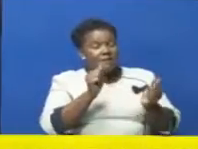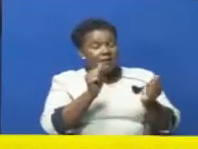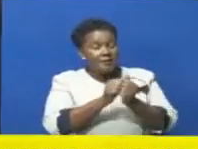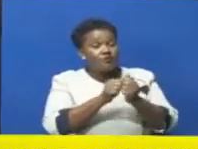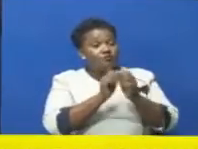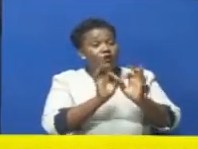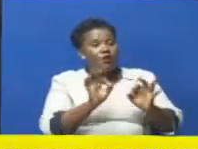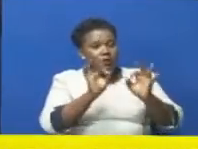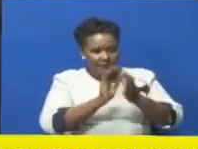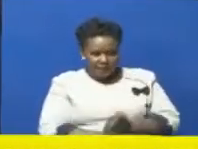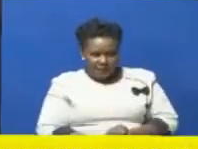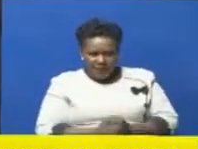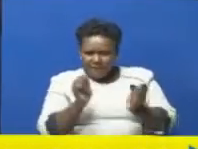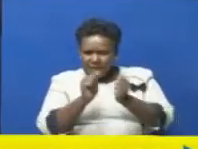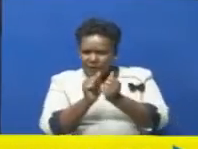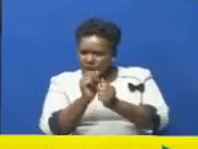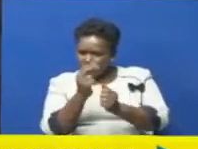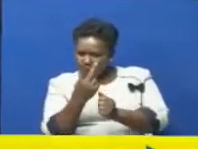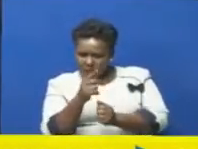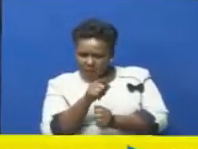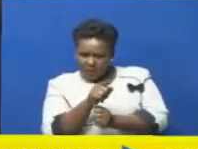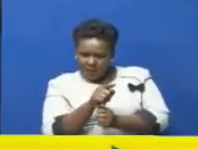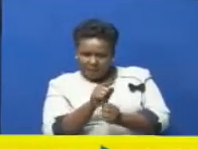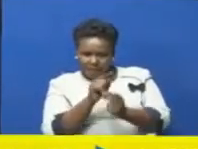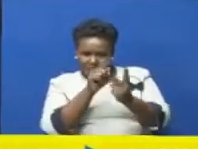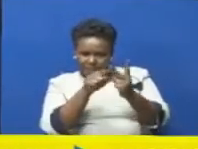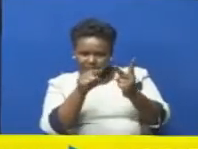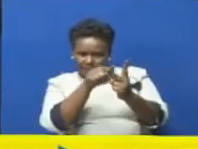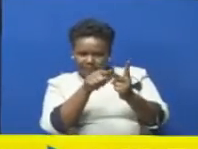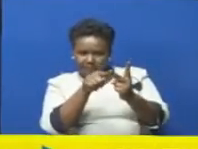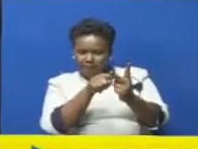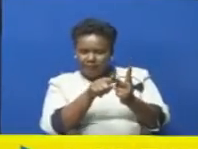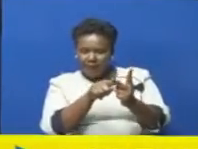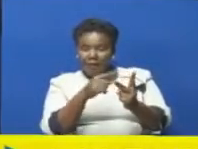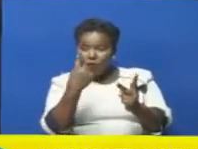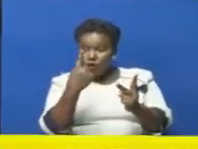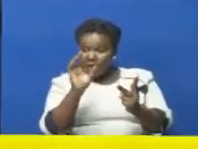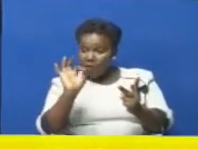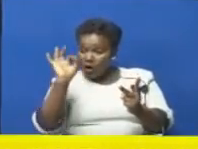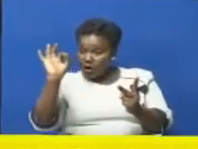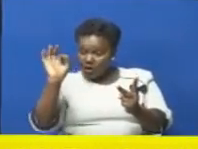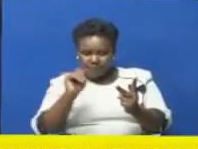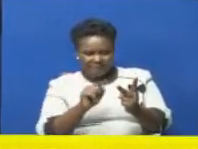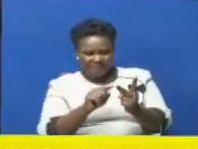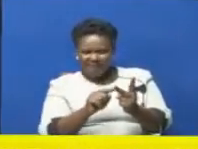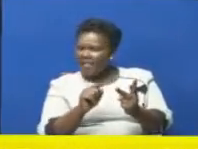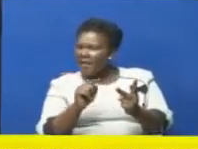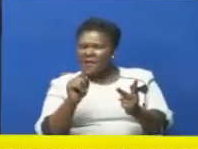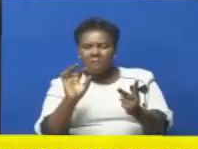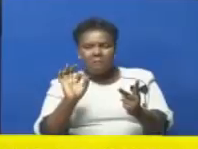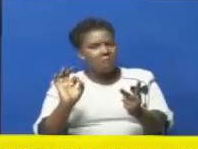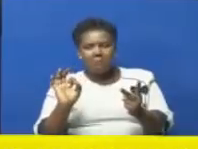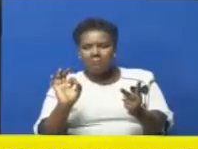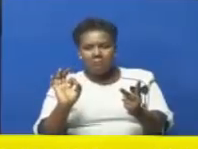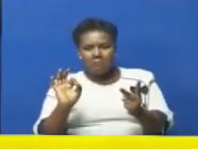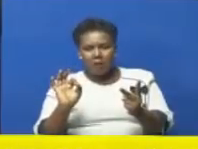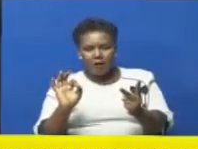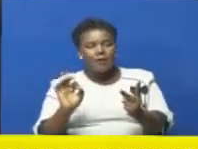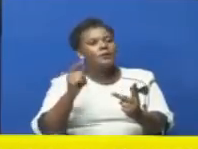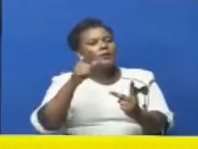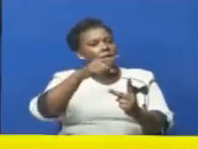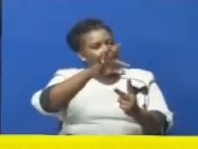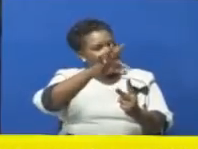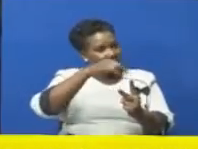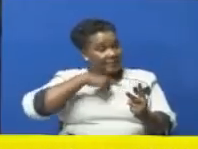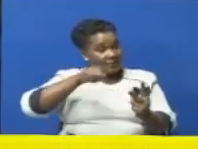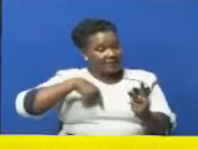Kimoja ni bora, kimoja si bora, unatakiwa uchague kile kilicho bora. Sasa kuchanja na kutokuchanja, kilicho bora hapa ni kuchanja, na ndio